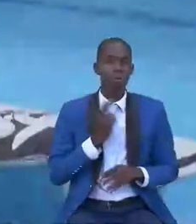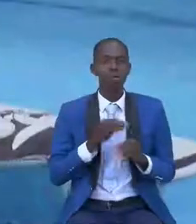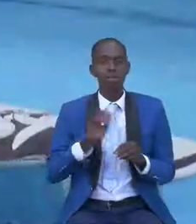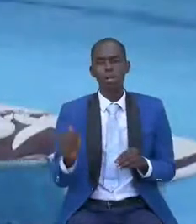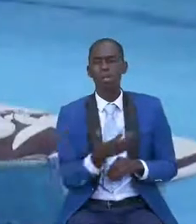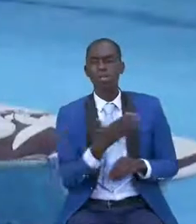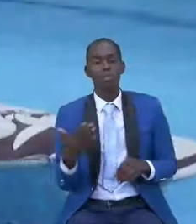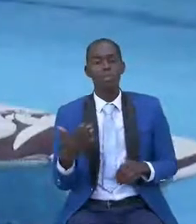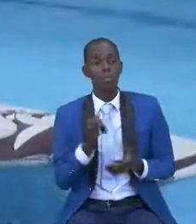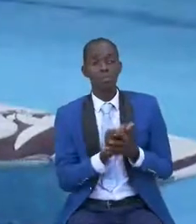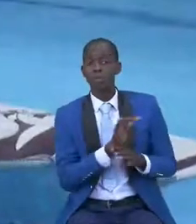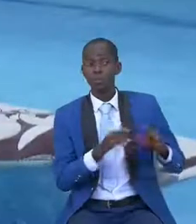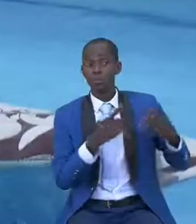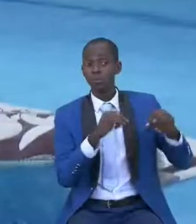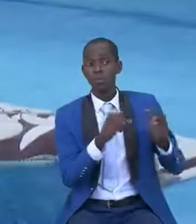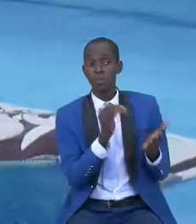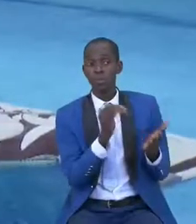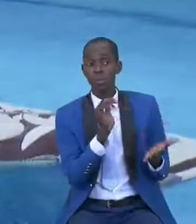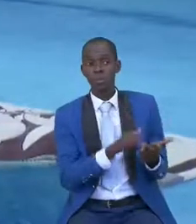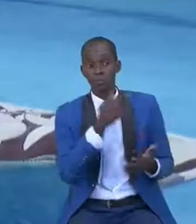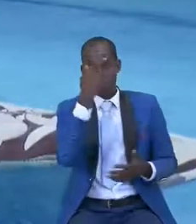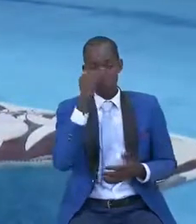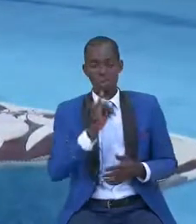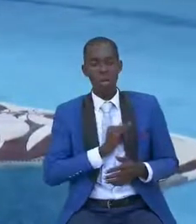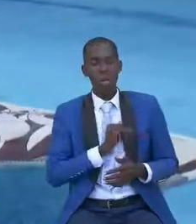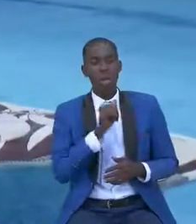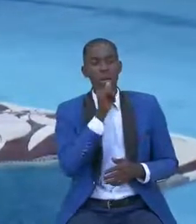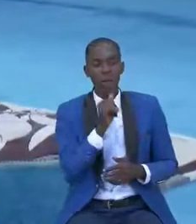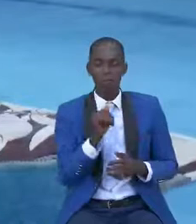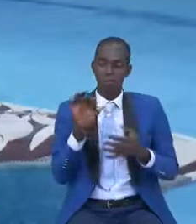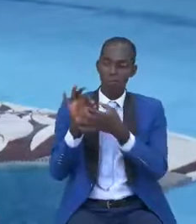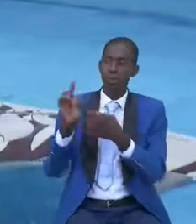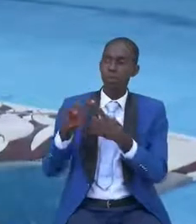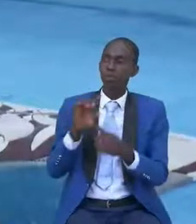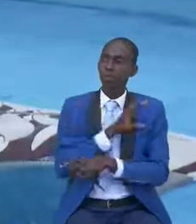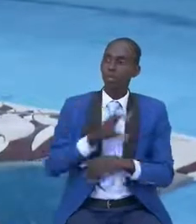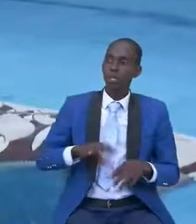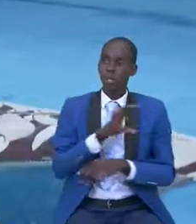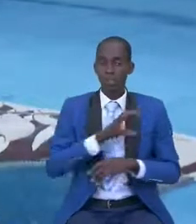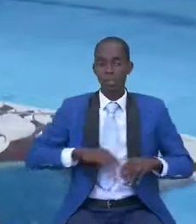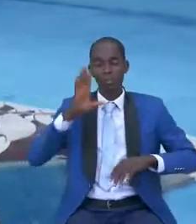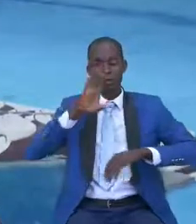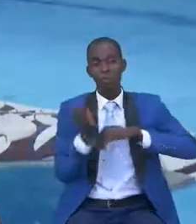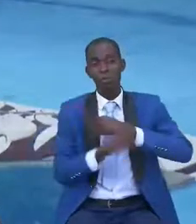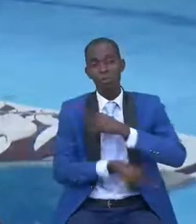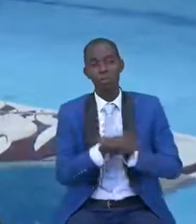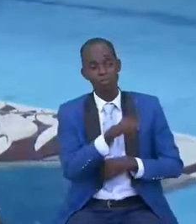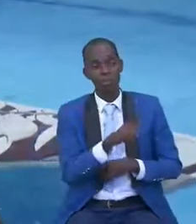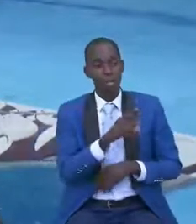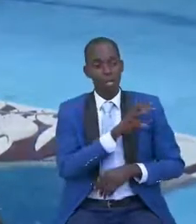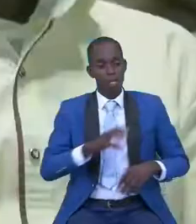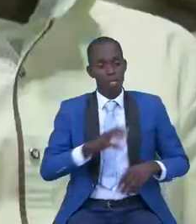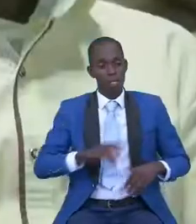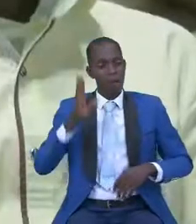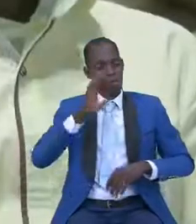vouloir nous pousser à faire quoi que ce soit. Tu dis, n'essaie pas ça, parce que j'appartiens à Christ, et Christ